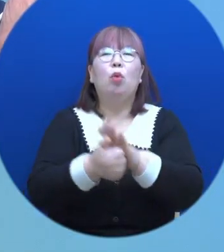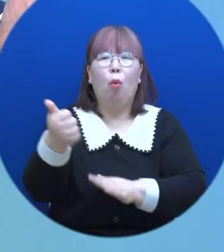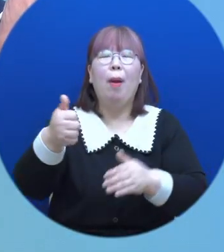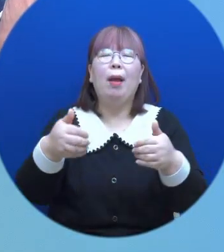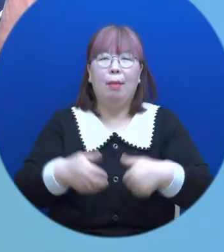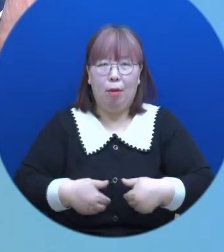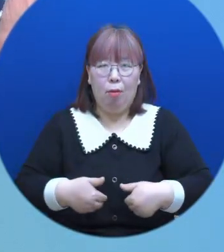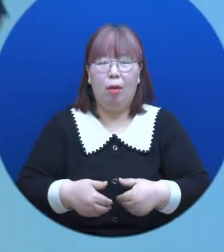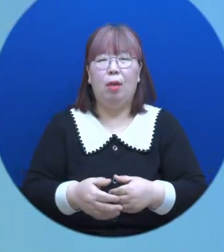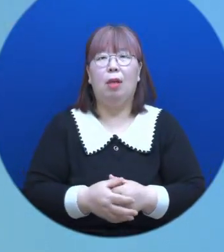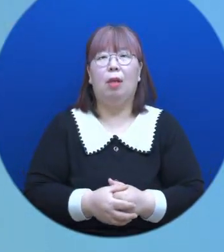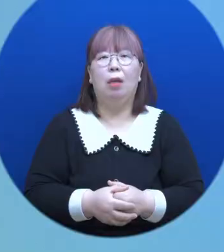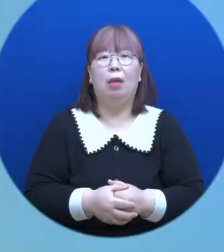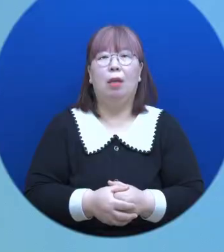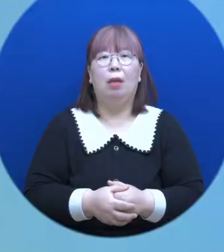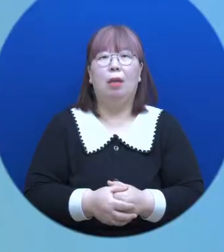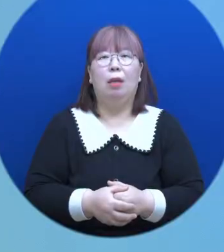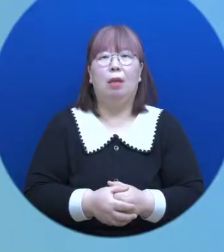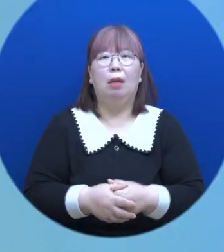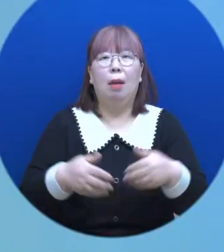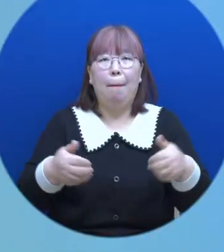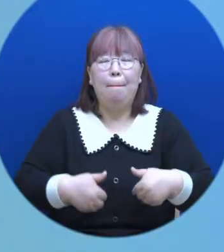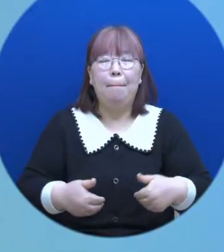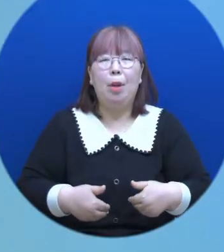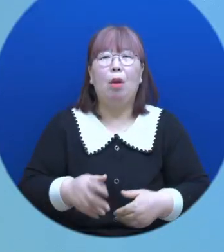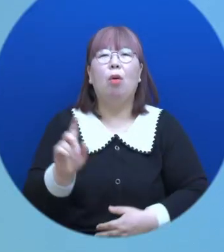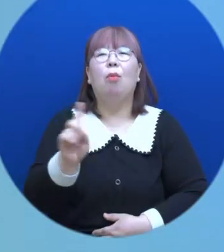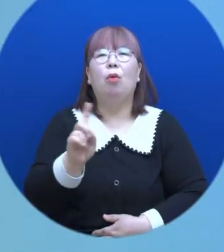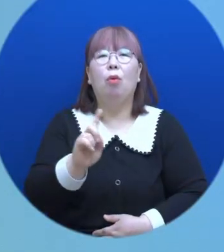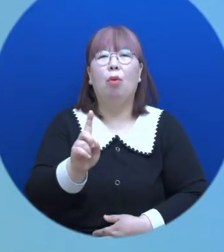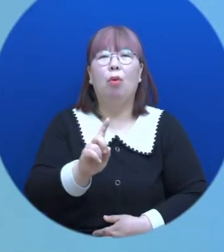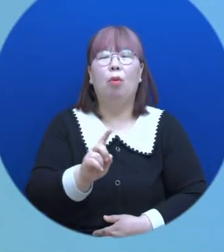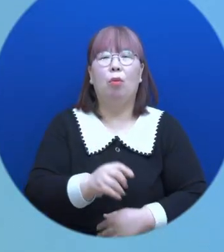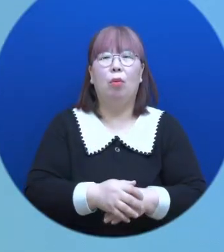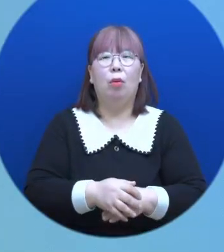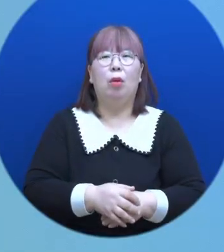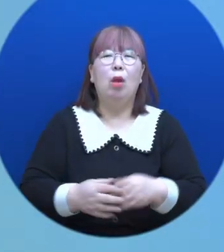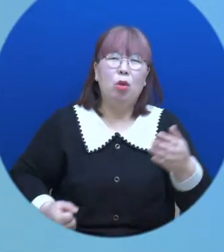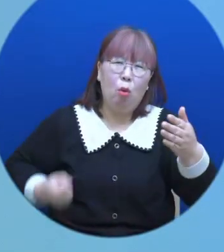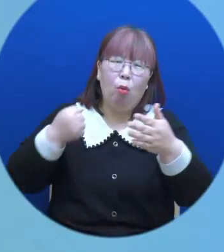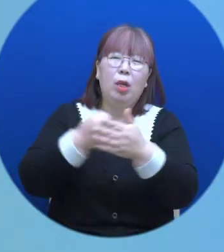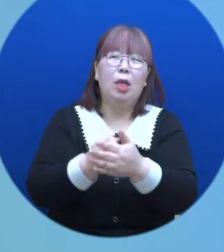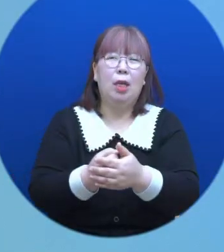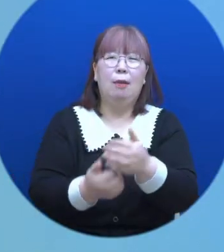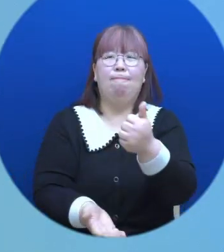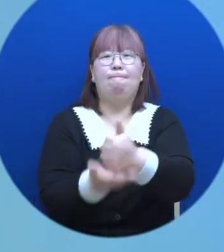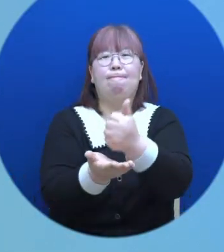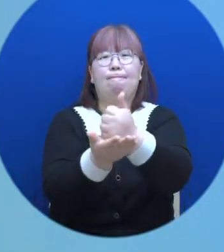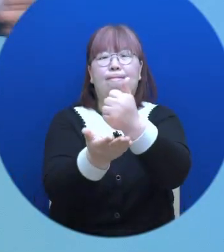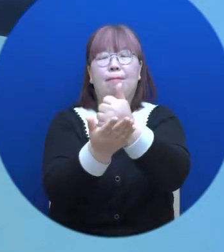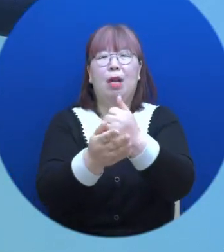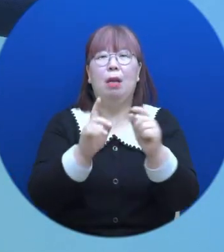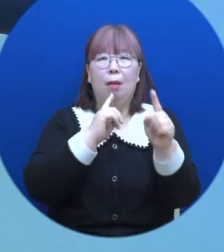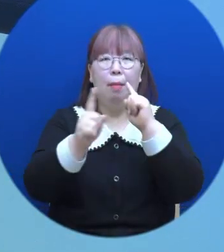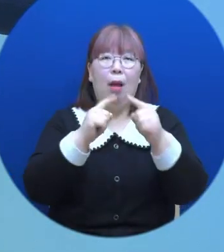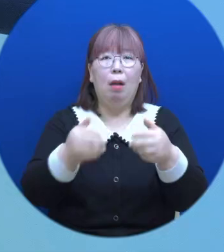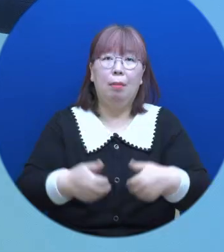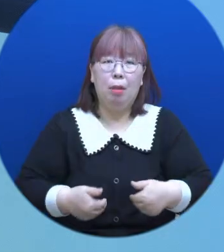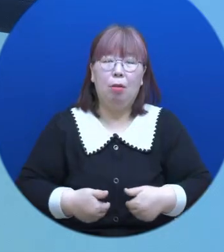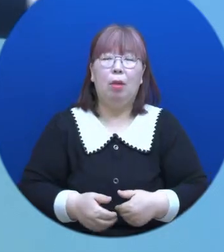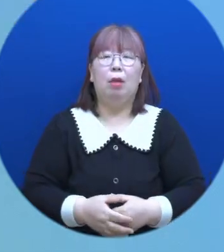소망입니다. 필요한 것이 있다면 무엇입니까? 그들로 하여금 용기를 북돋아주는 말씀이 필요한